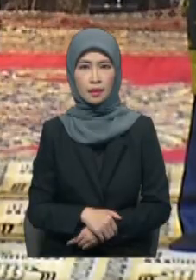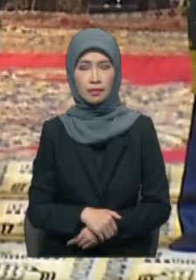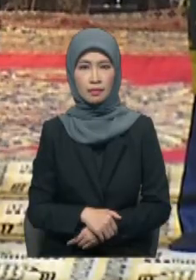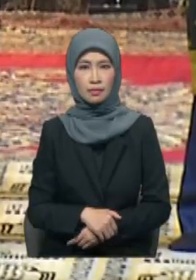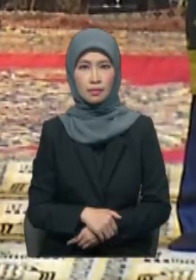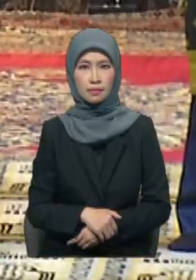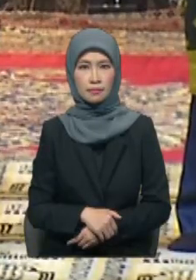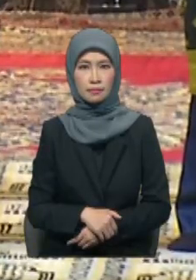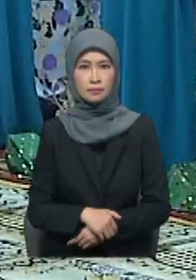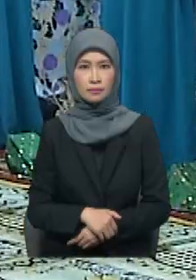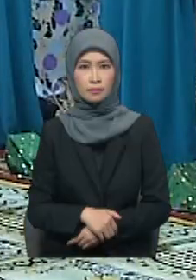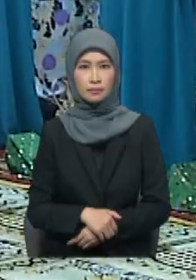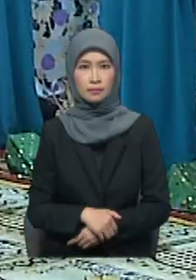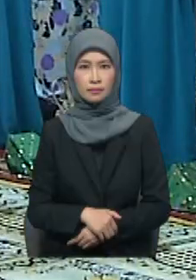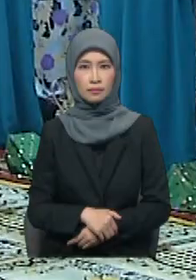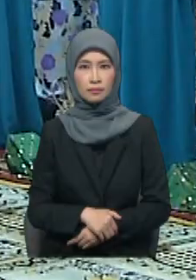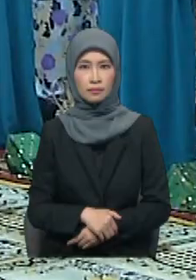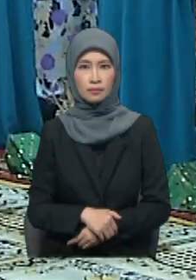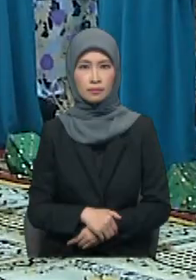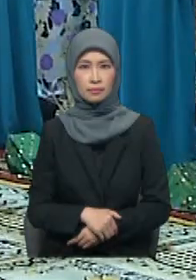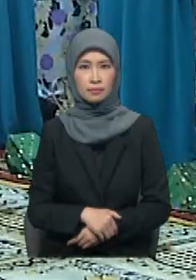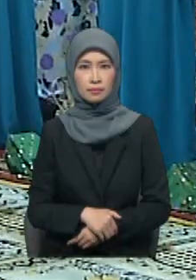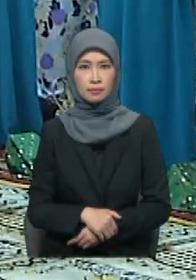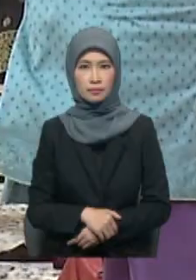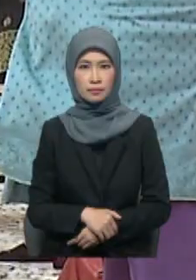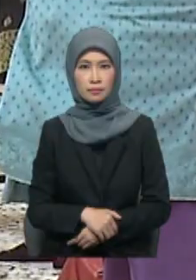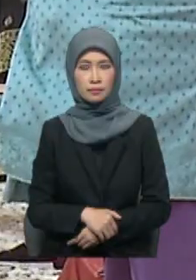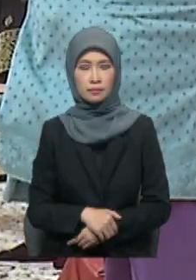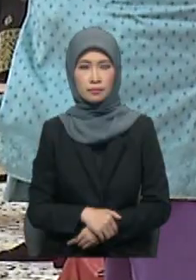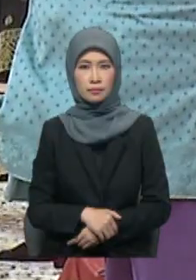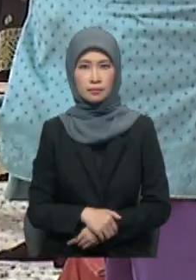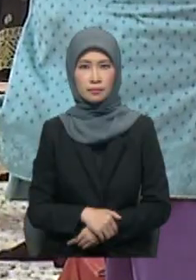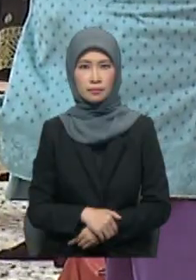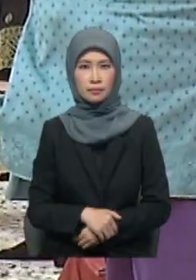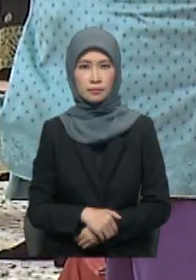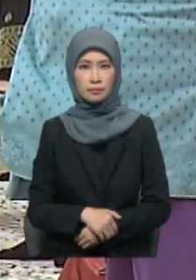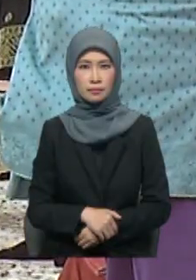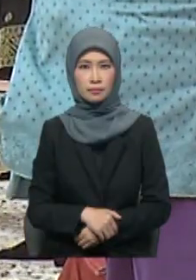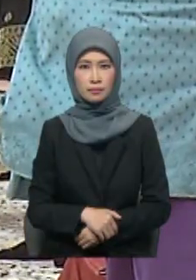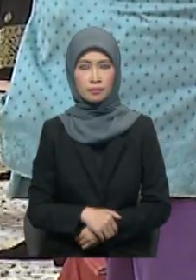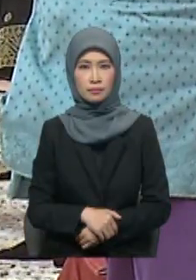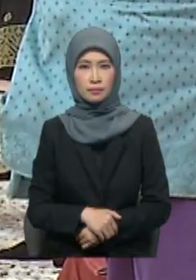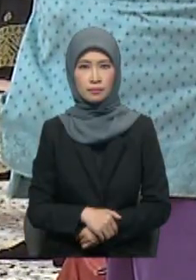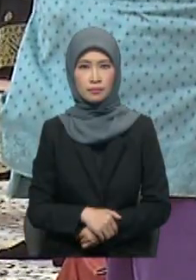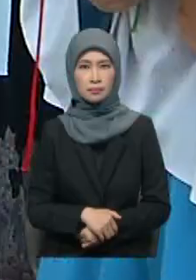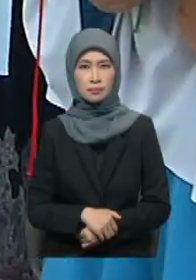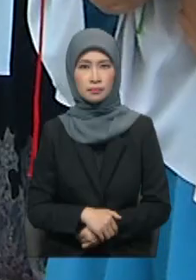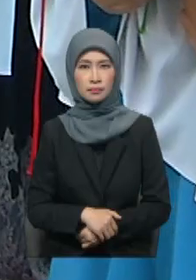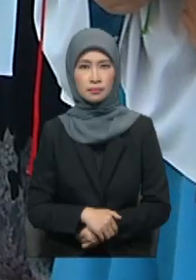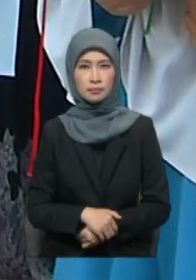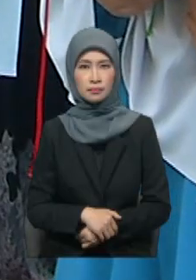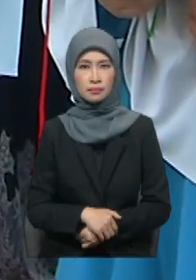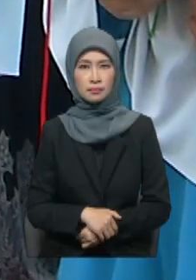marhabaul wajil Munir ya Allah ya Muhammad